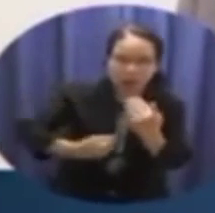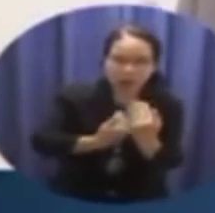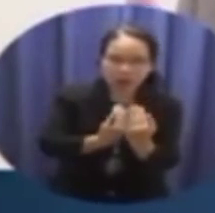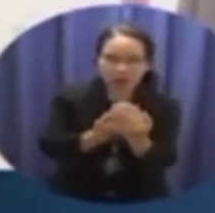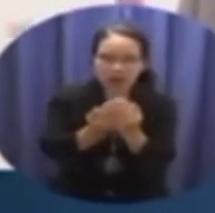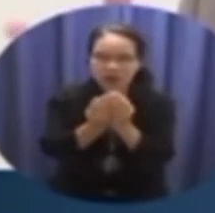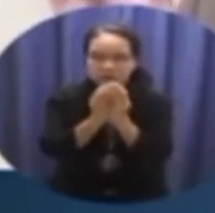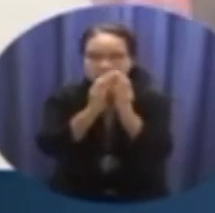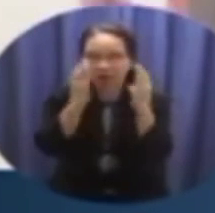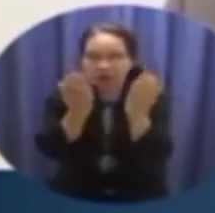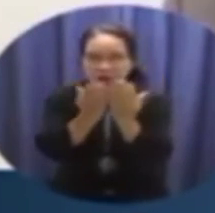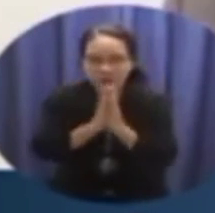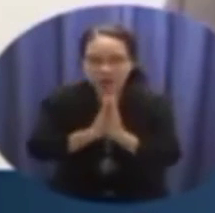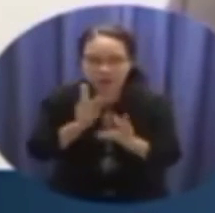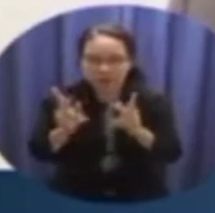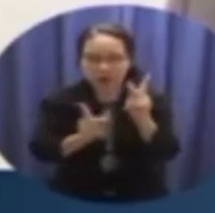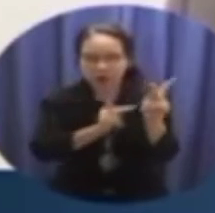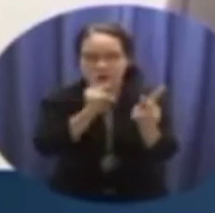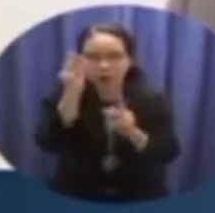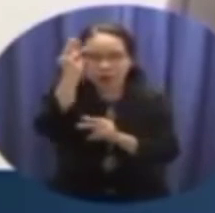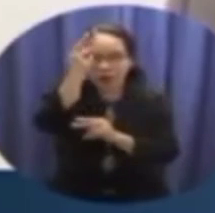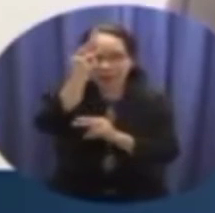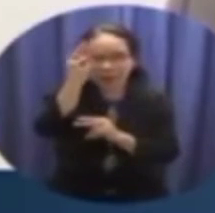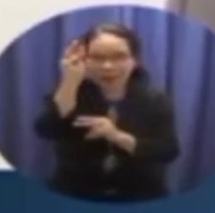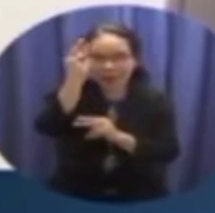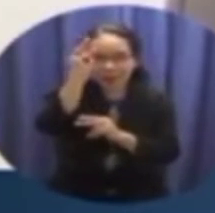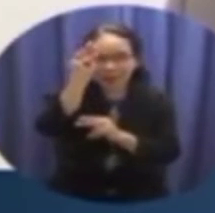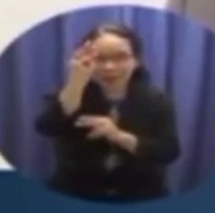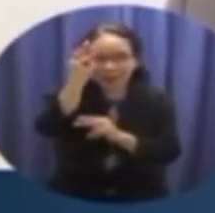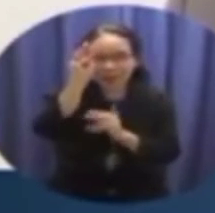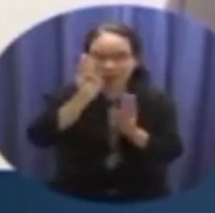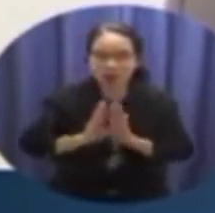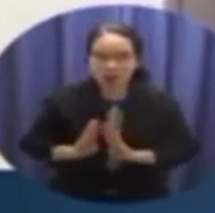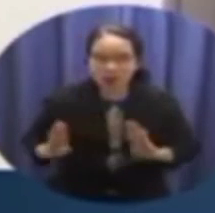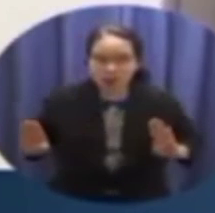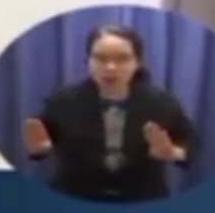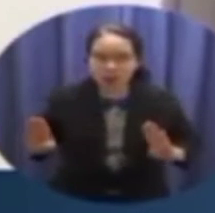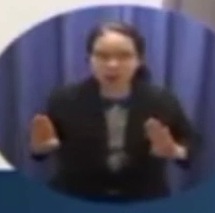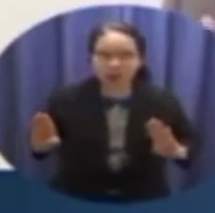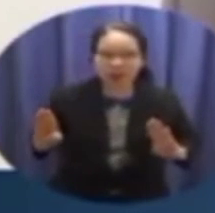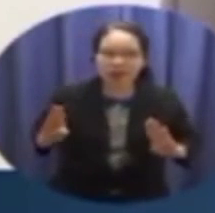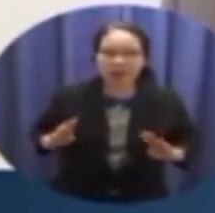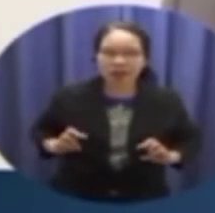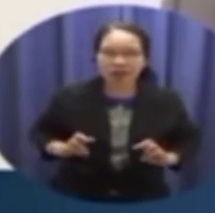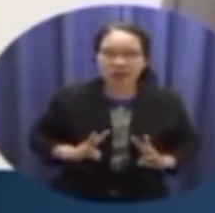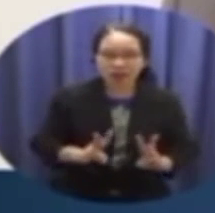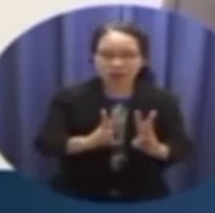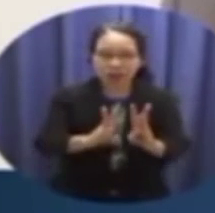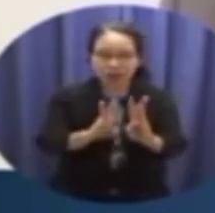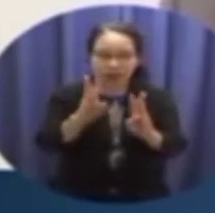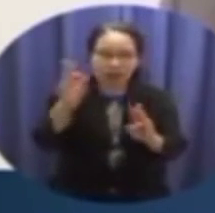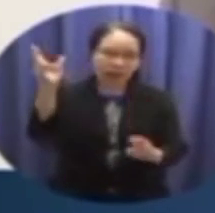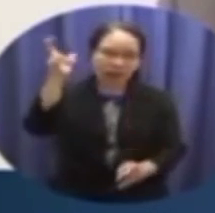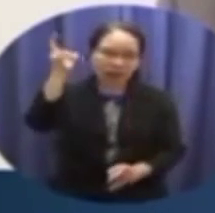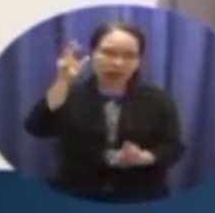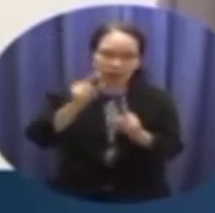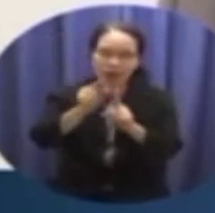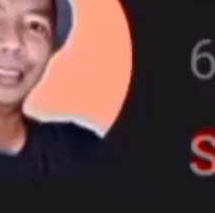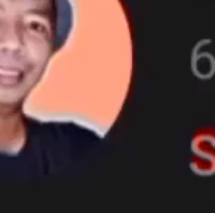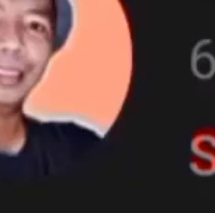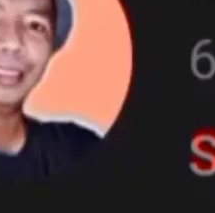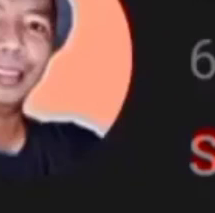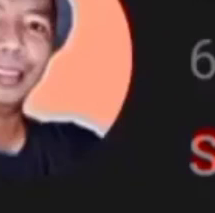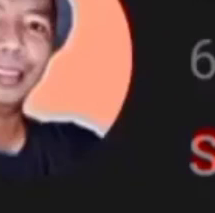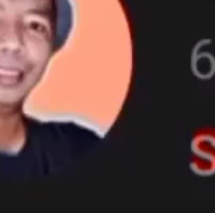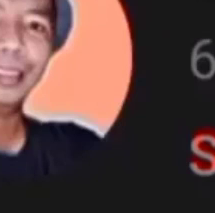sakali ang mga tao nakakapagbulay-bulay, mabuksan sa kanila ang daan ng pakikinig sa salita ng